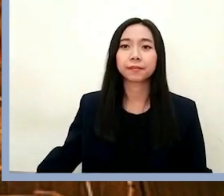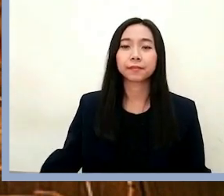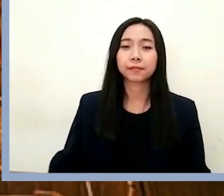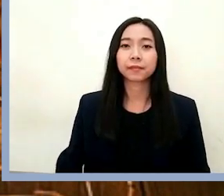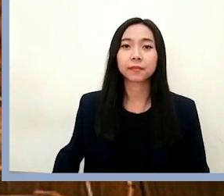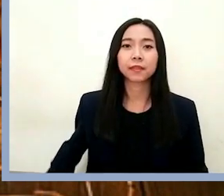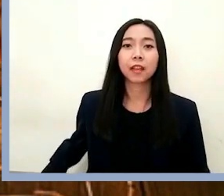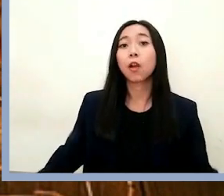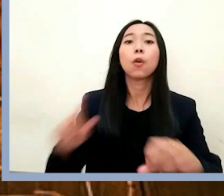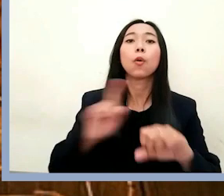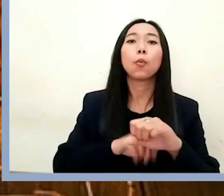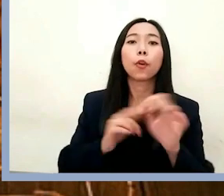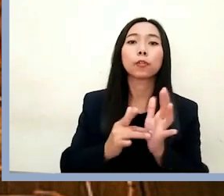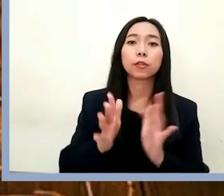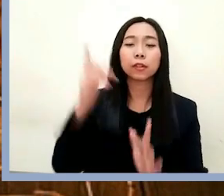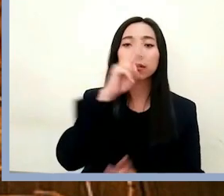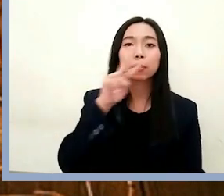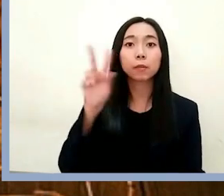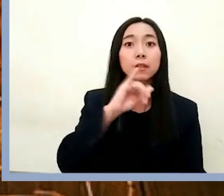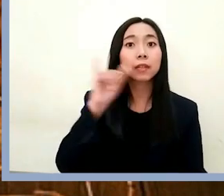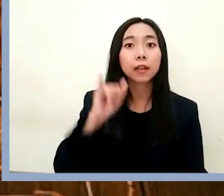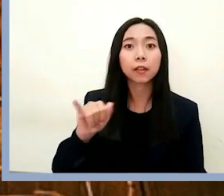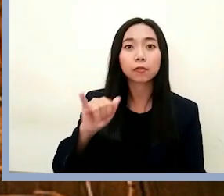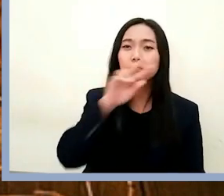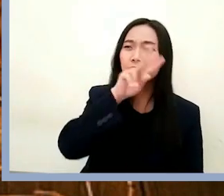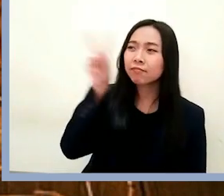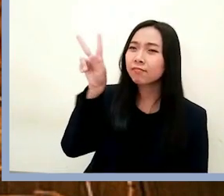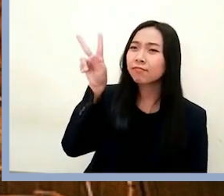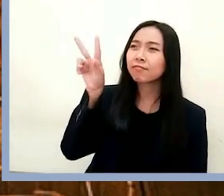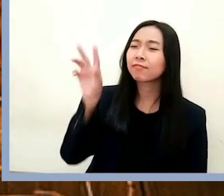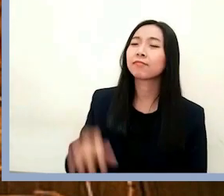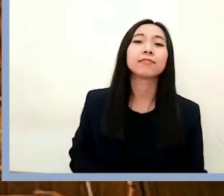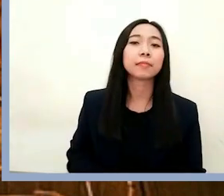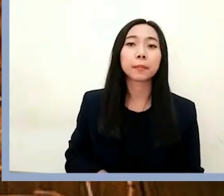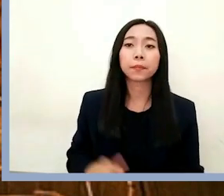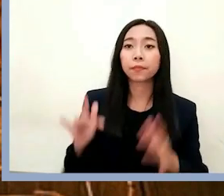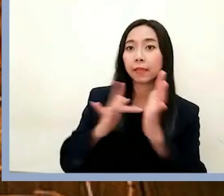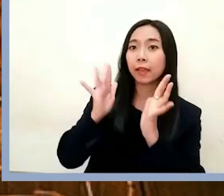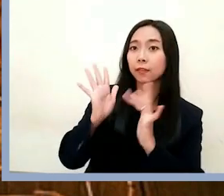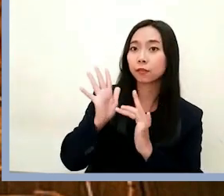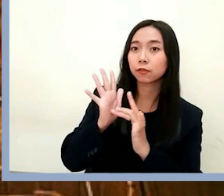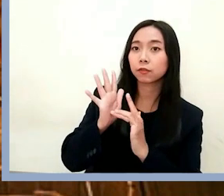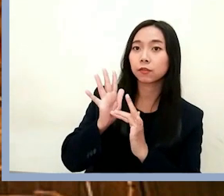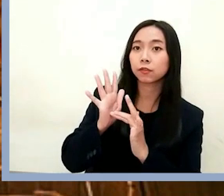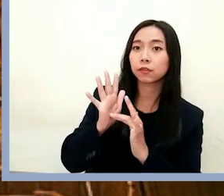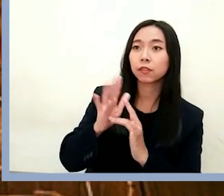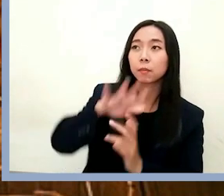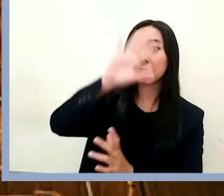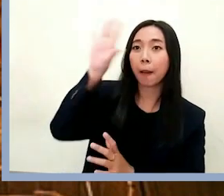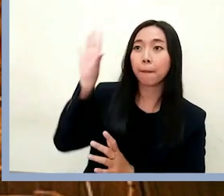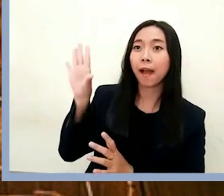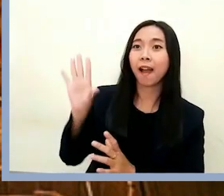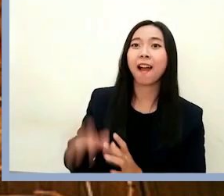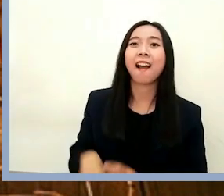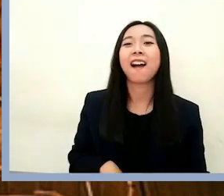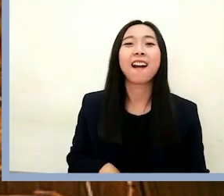melihat Zakheus berada di atas pohon ara itu lalu Yesus itu justru menyapa dengan